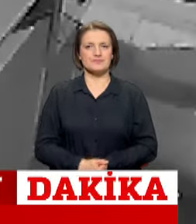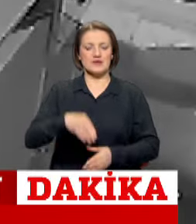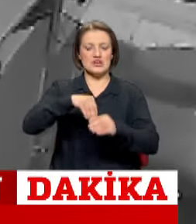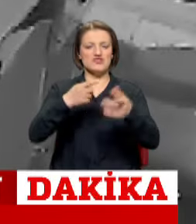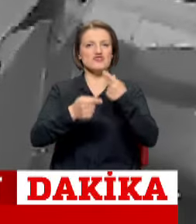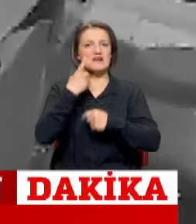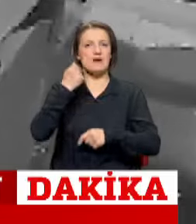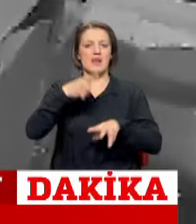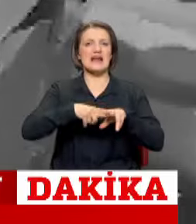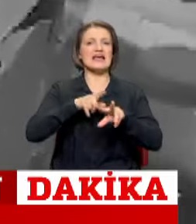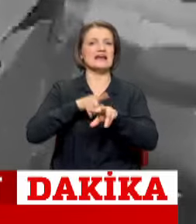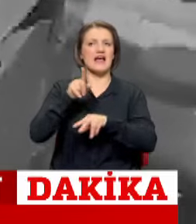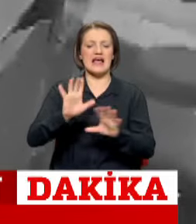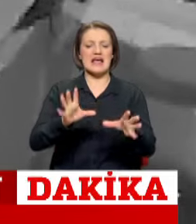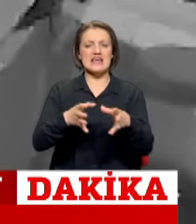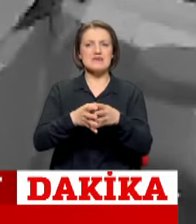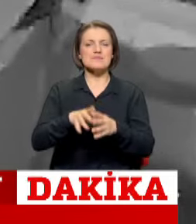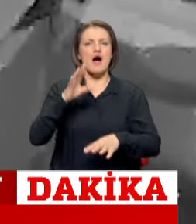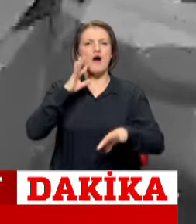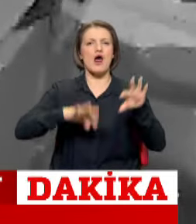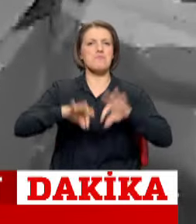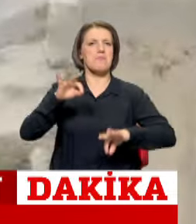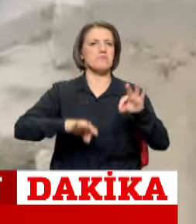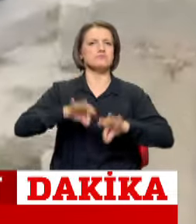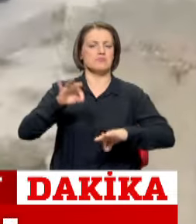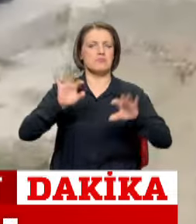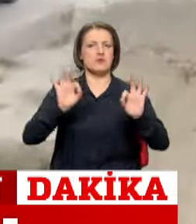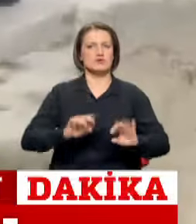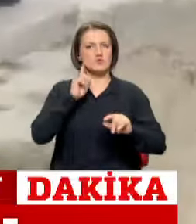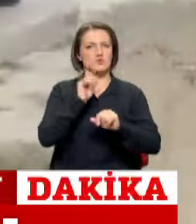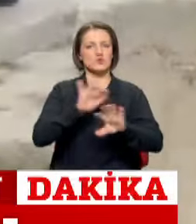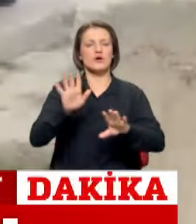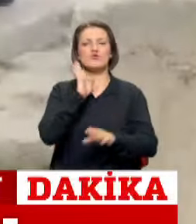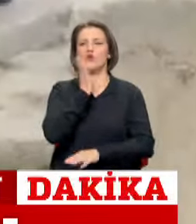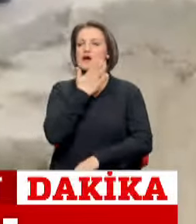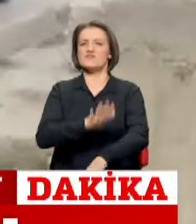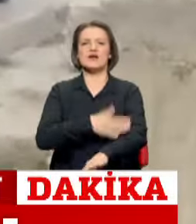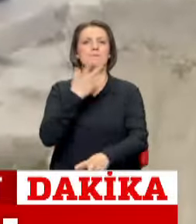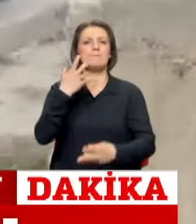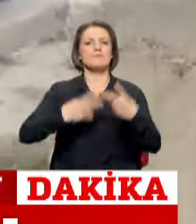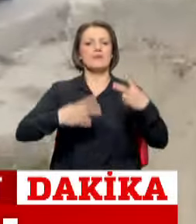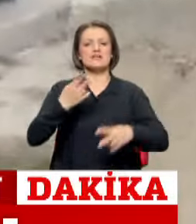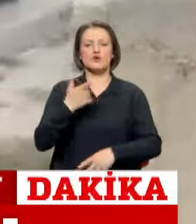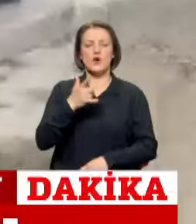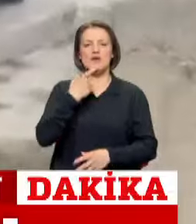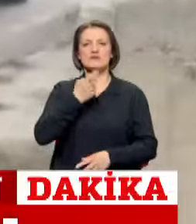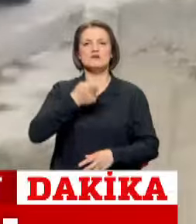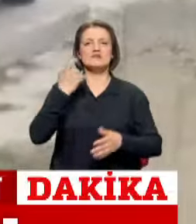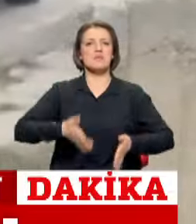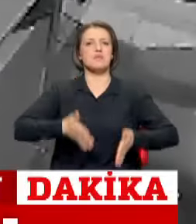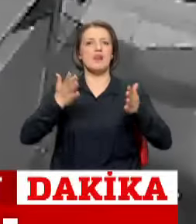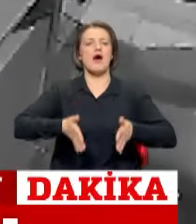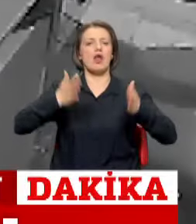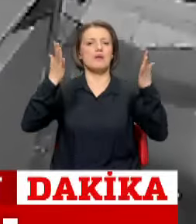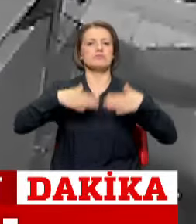İçişleri Bakanı Ali Yerlikaya ekiplerin taramalarına başladığını duyurdu. Tokat valisi ise bazı köylerde eski binaların